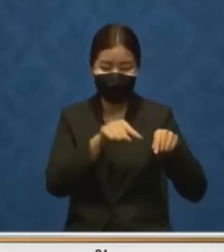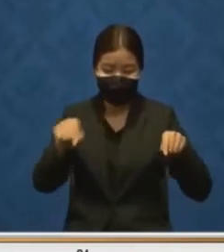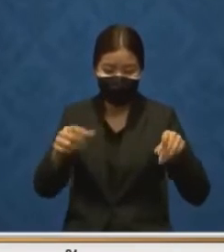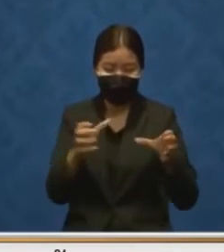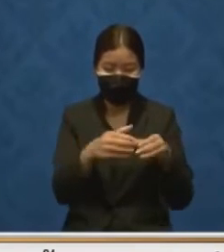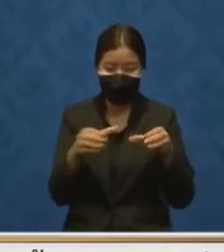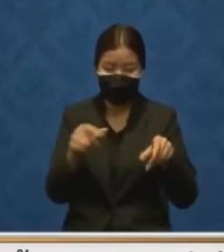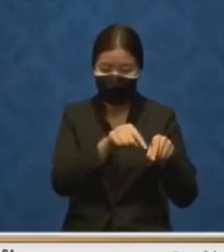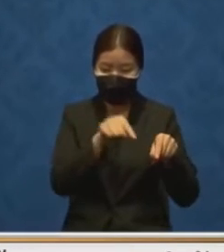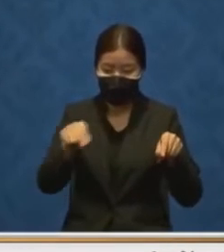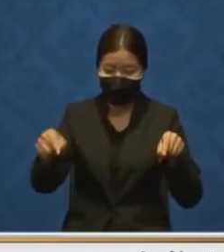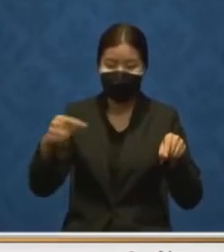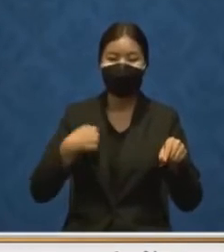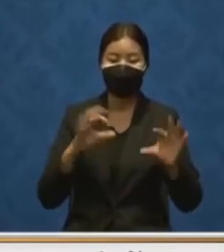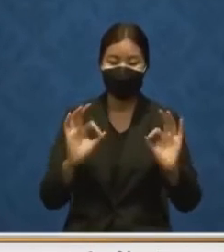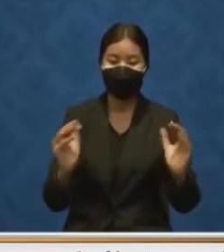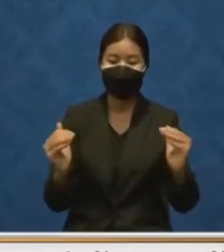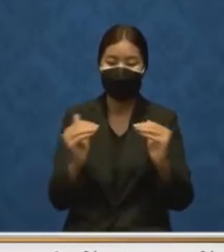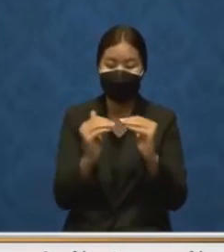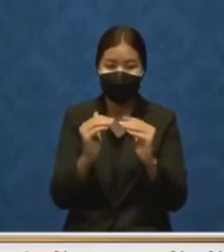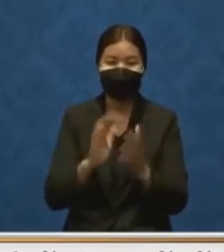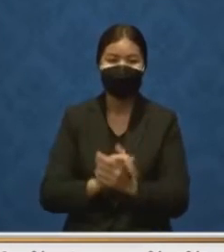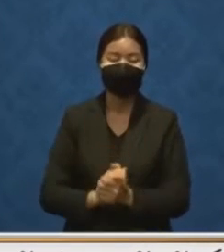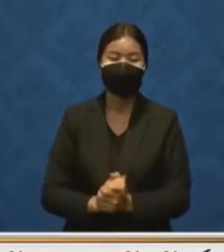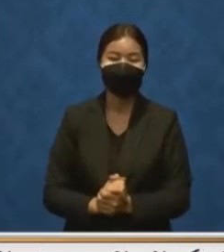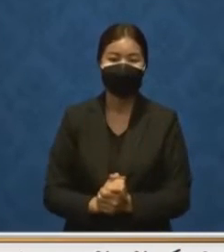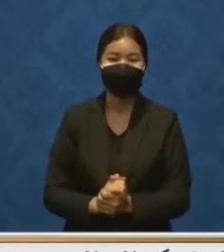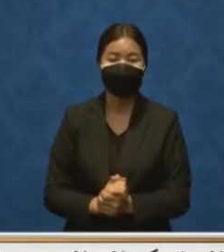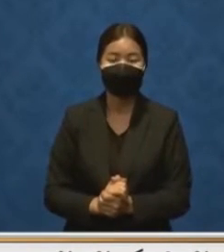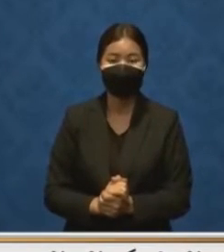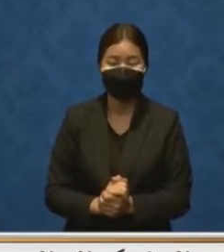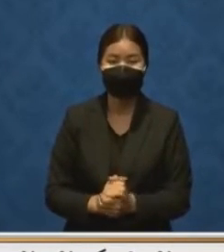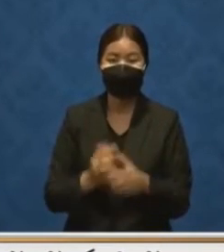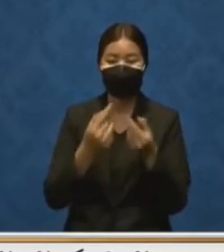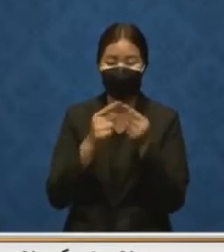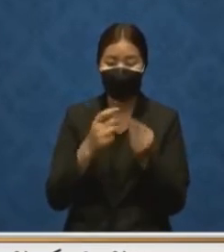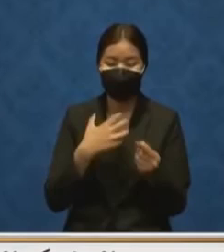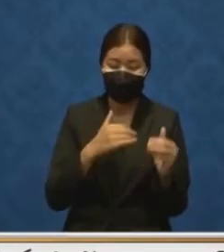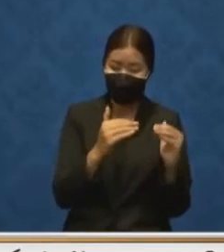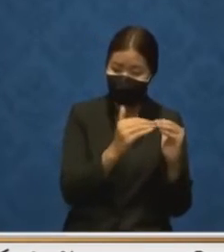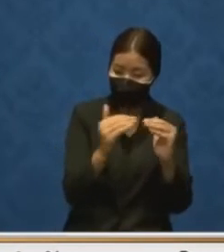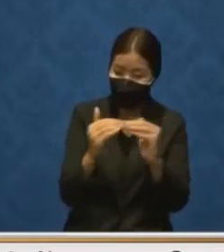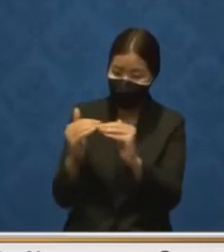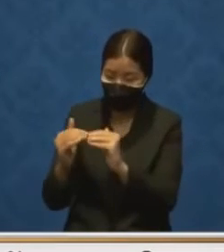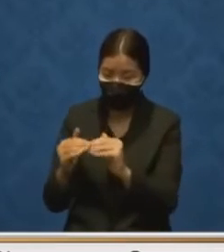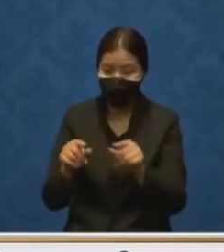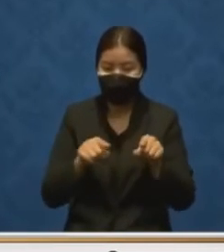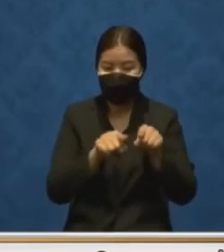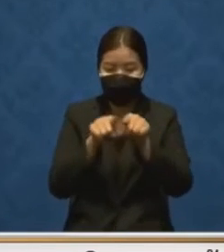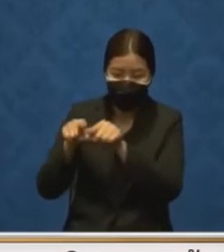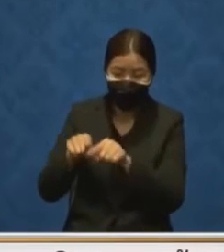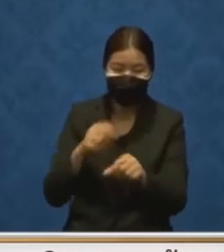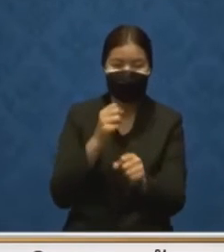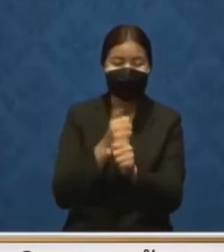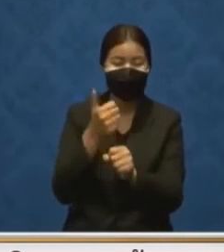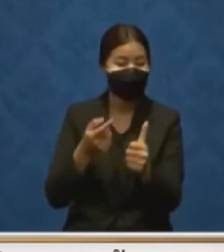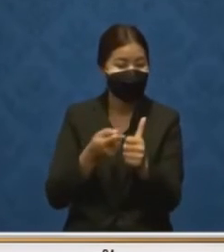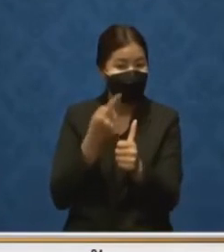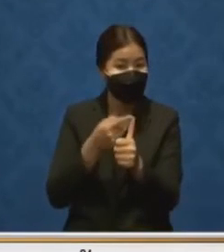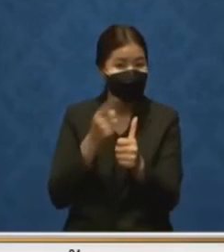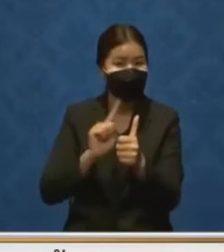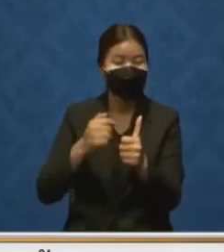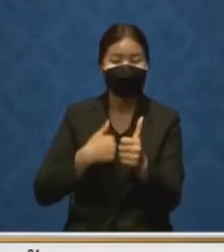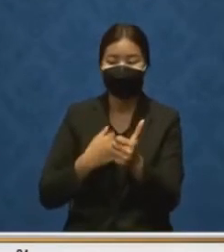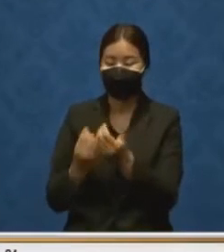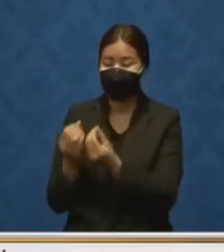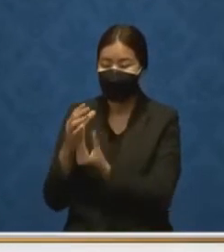ทำให้ฝ่ายใดฝ่ายหนึงจะต้องเสยผลประโชน์เกินสมควรแต่ให้ทงสามฝ่ายอยู่ได้กันได้หนึ่งทำยัไผล